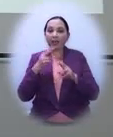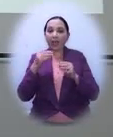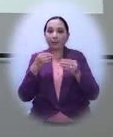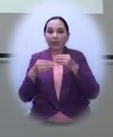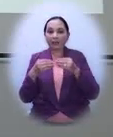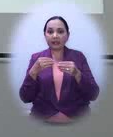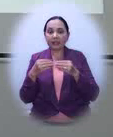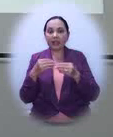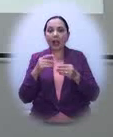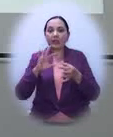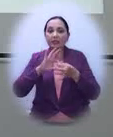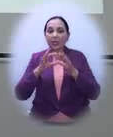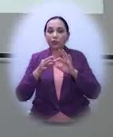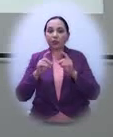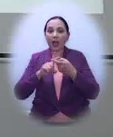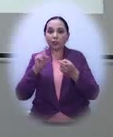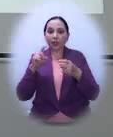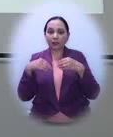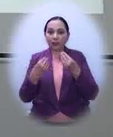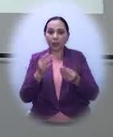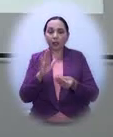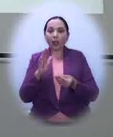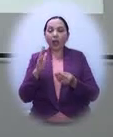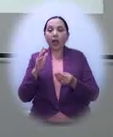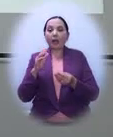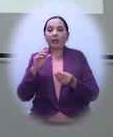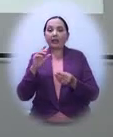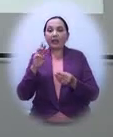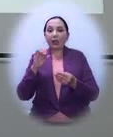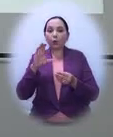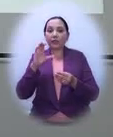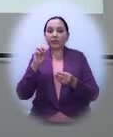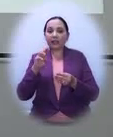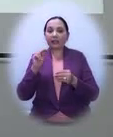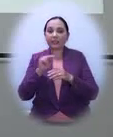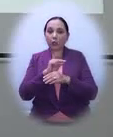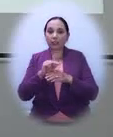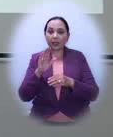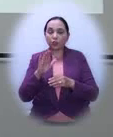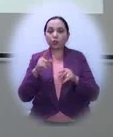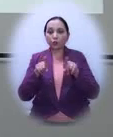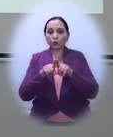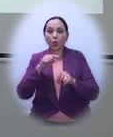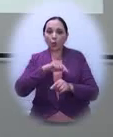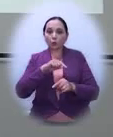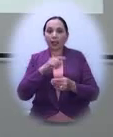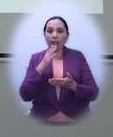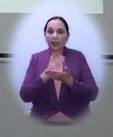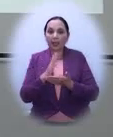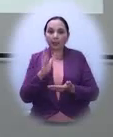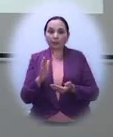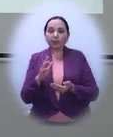plastinka zanjirni ajratib yuboradi. Ya'ni termostat va termosozlagichlarda shunday xususiyatlarga